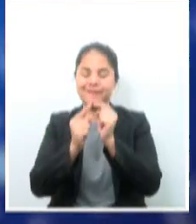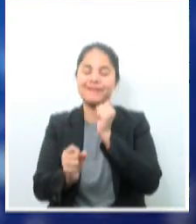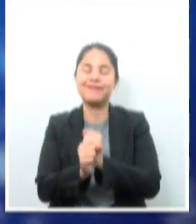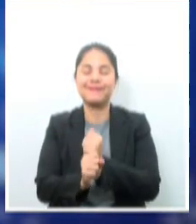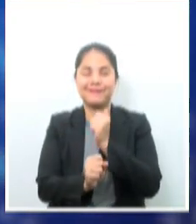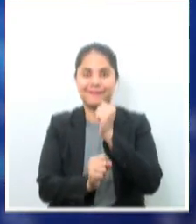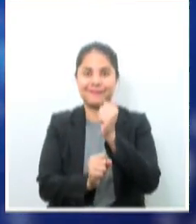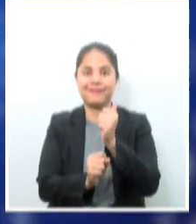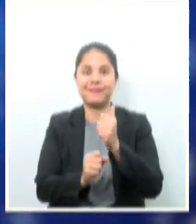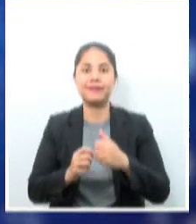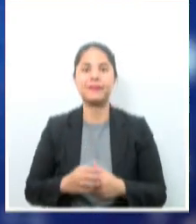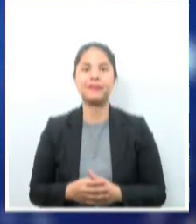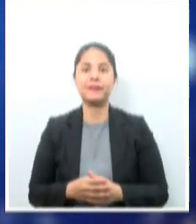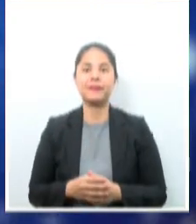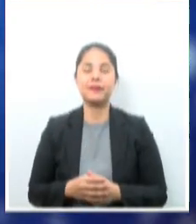ได้ค่ะ